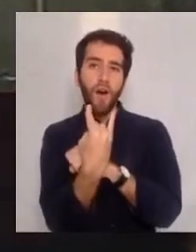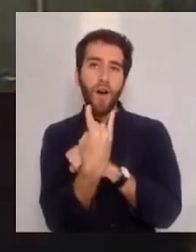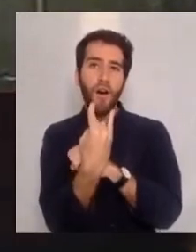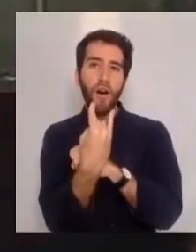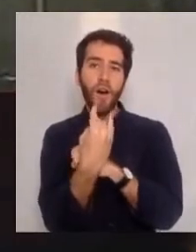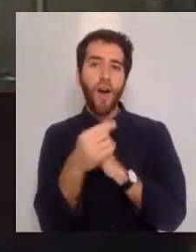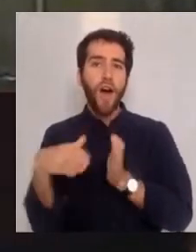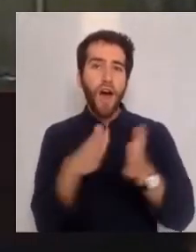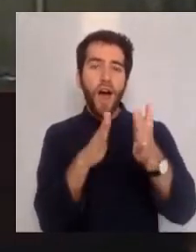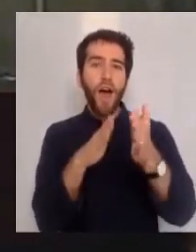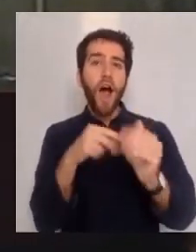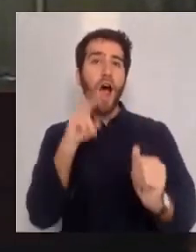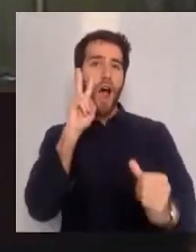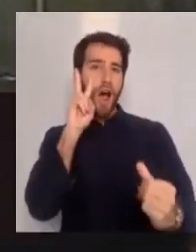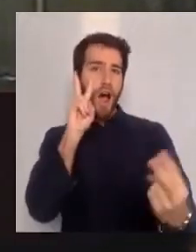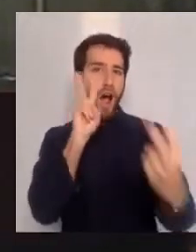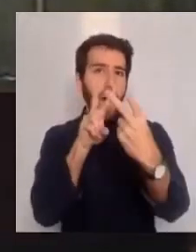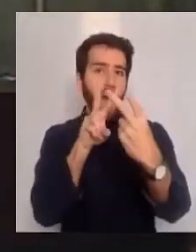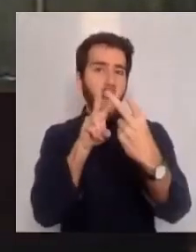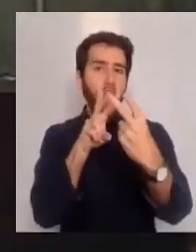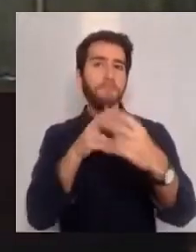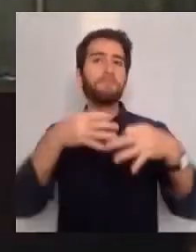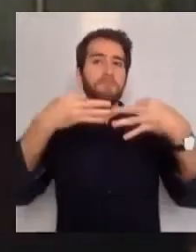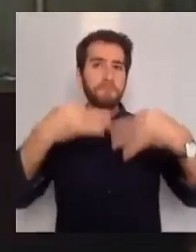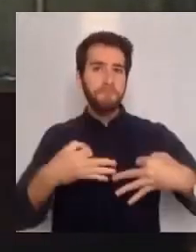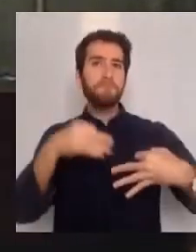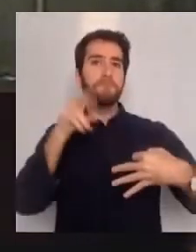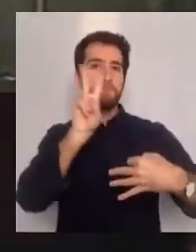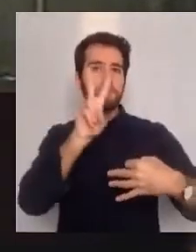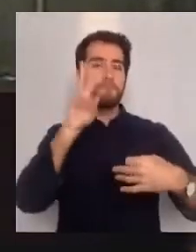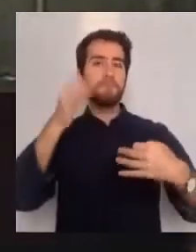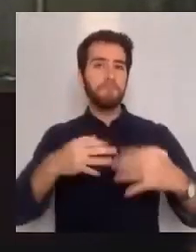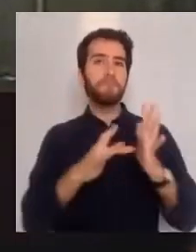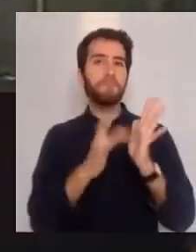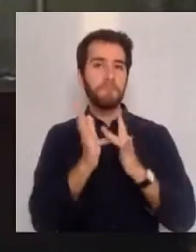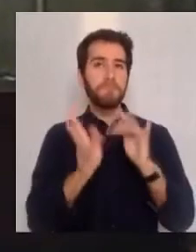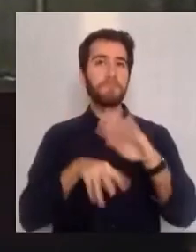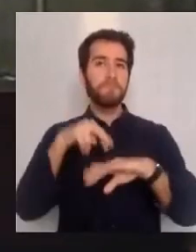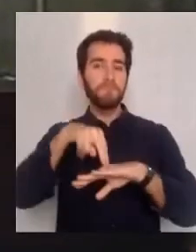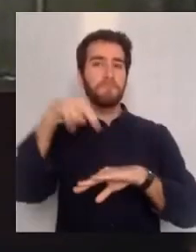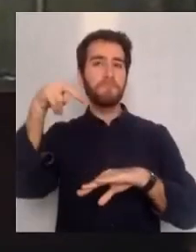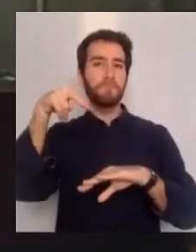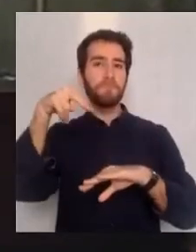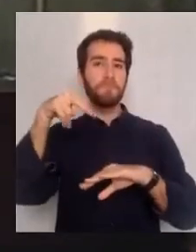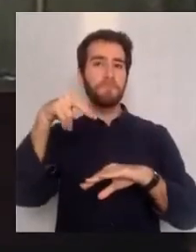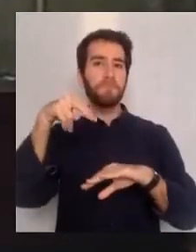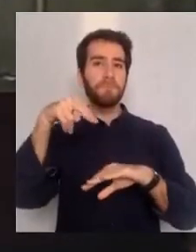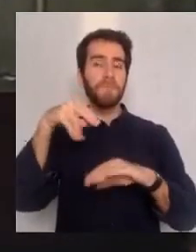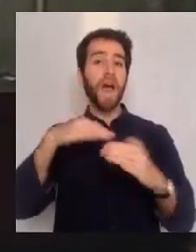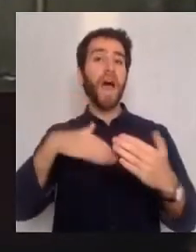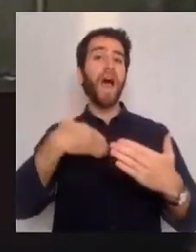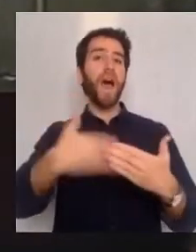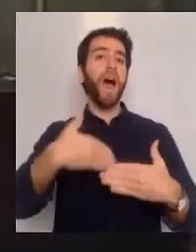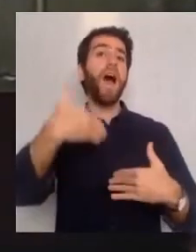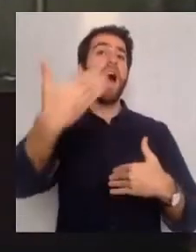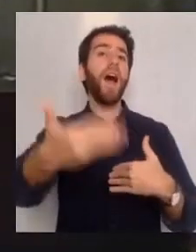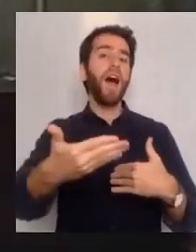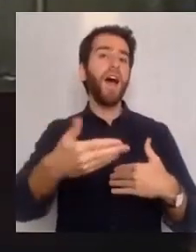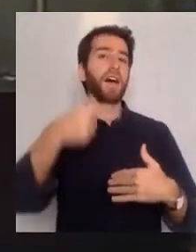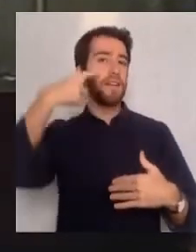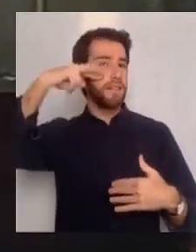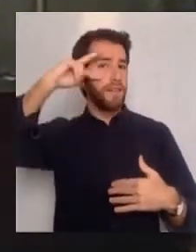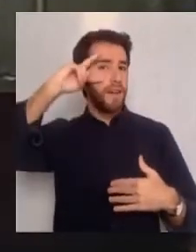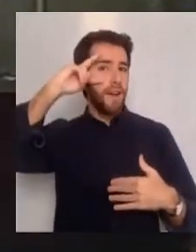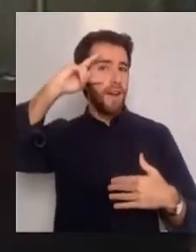reconèixer. A partir d'aquesta experiència es van convertir en els seus